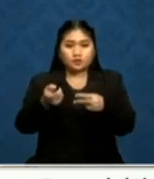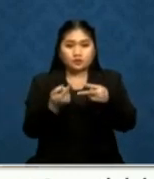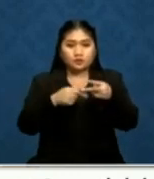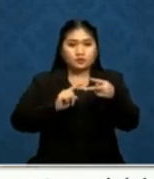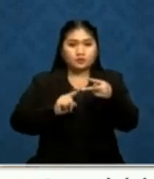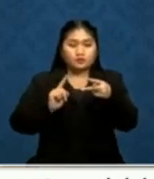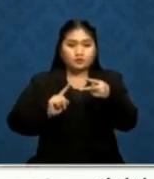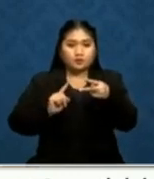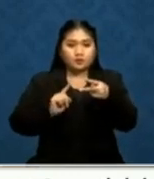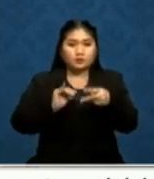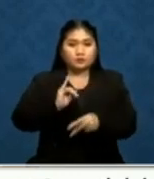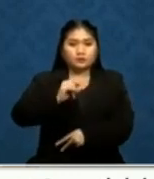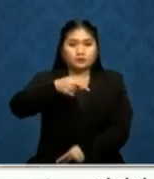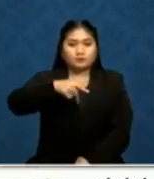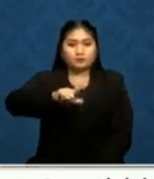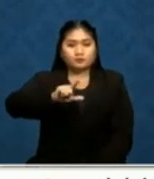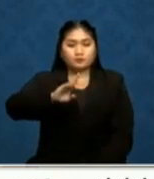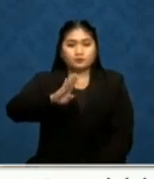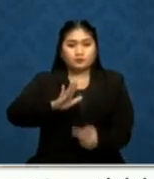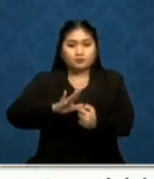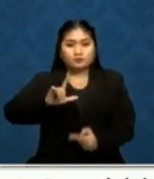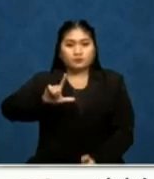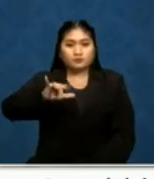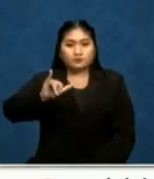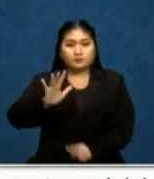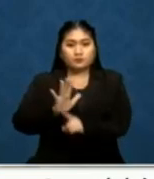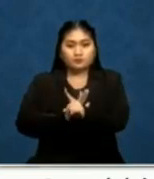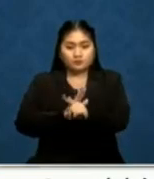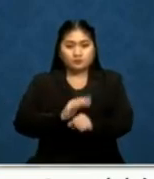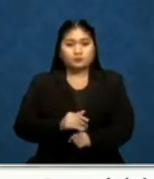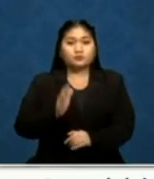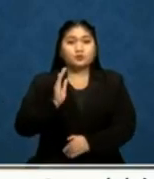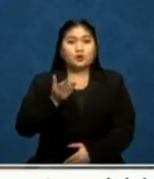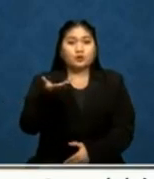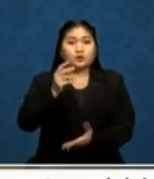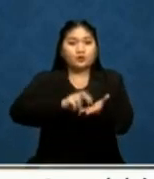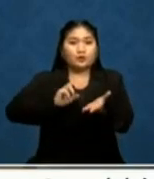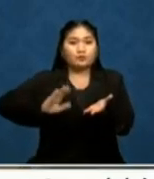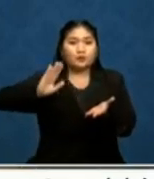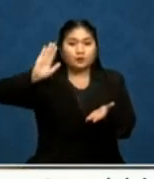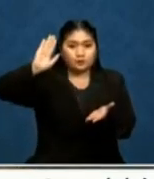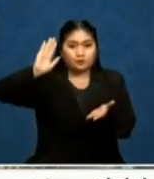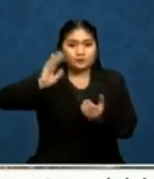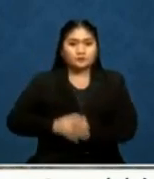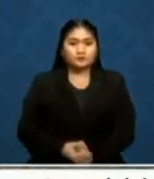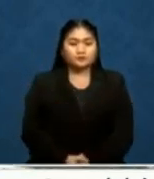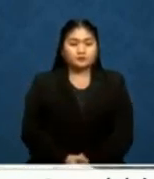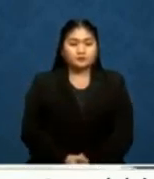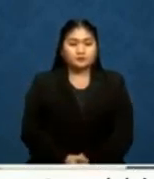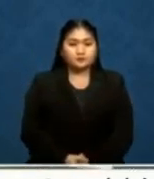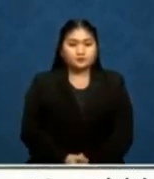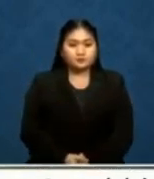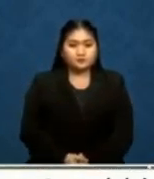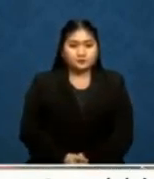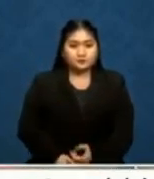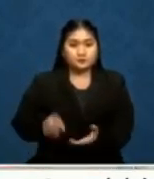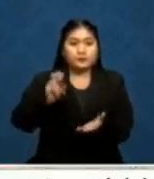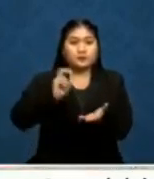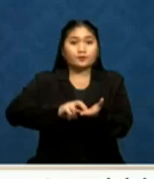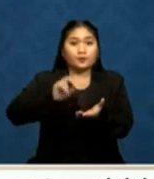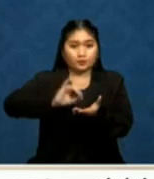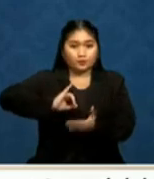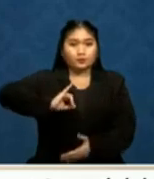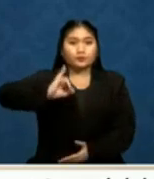2นายไพบูลย์อมรพิญโยเกียรติขอผู้รับรองด้วยครับ ช่วยรับรองหน่อยครับครับมีผู้รับร